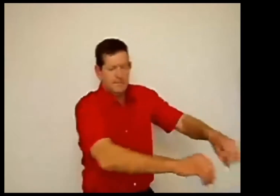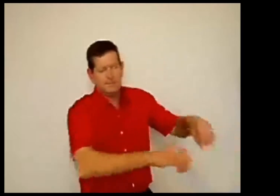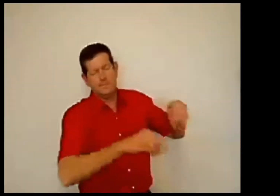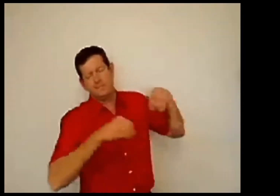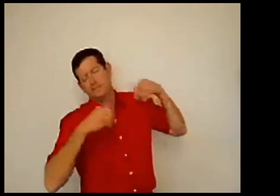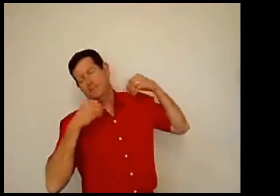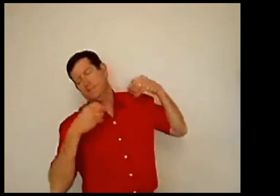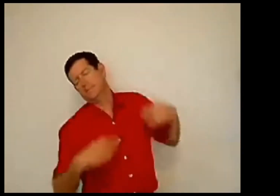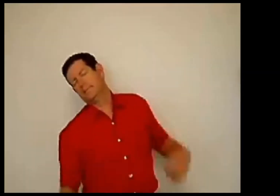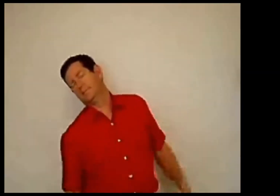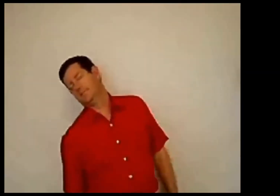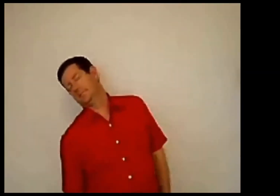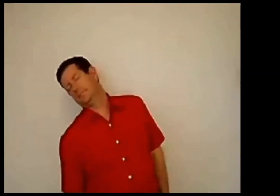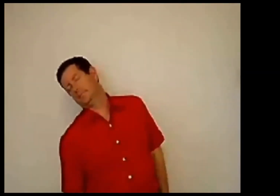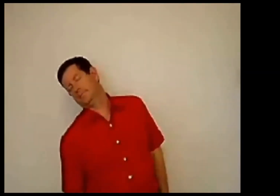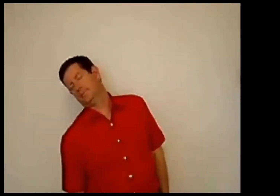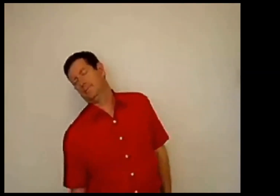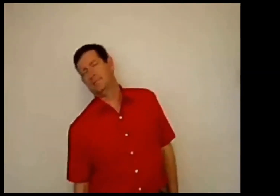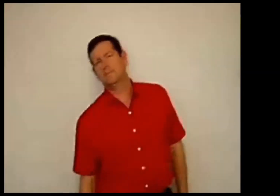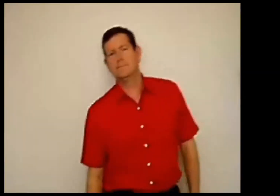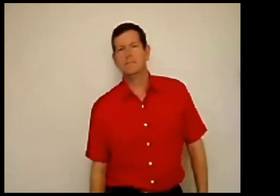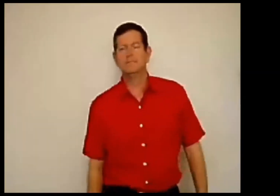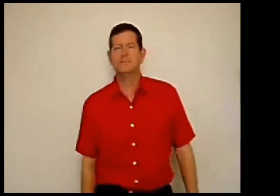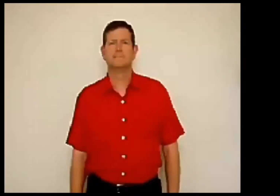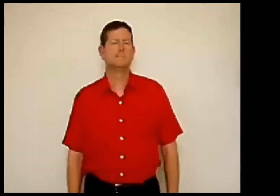Se coucher.